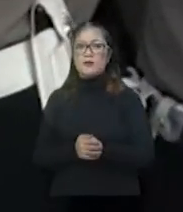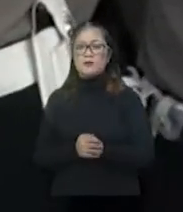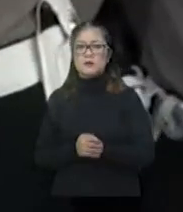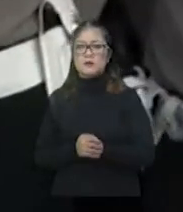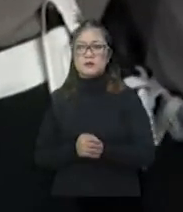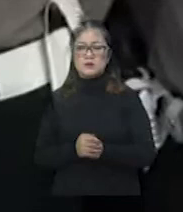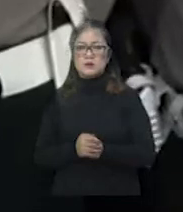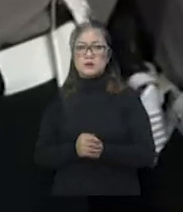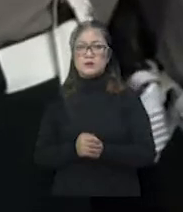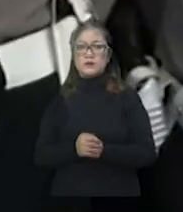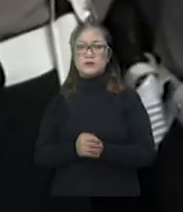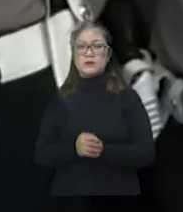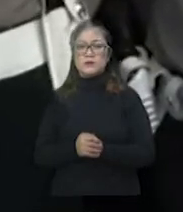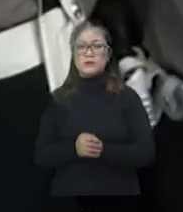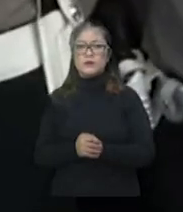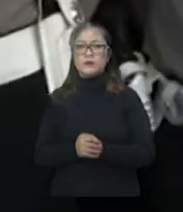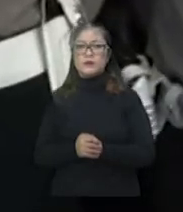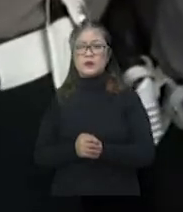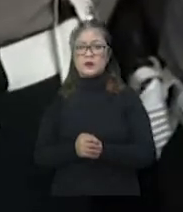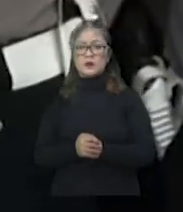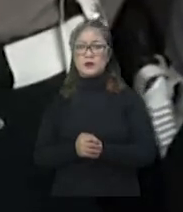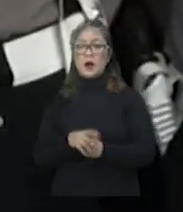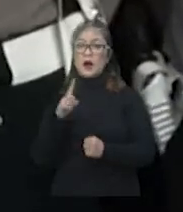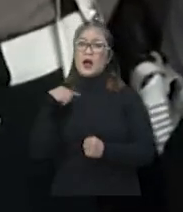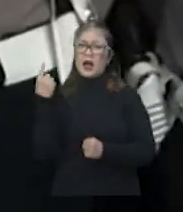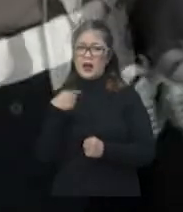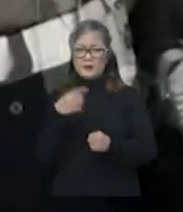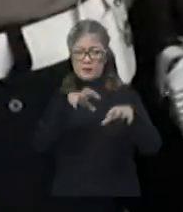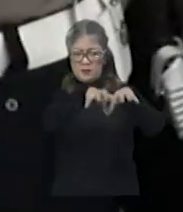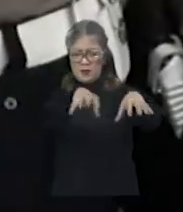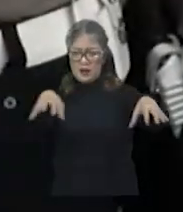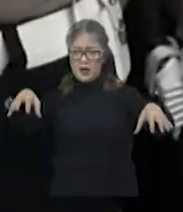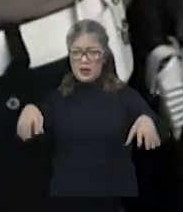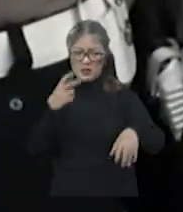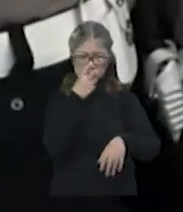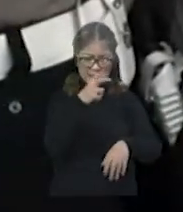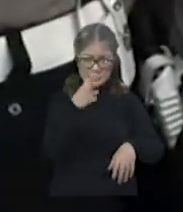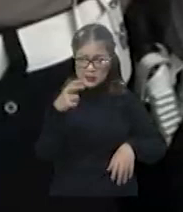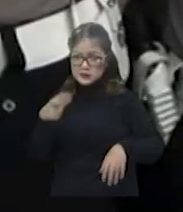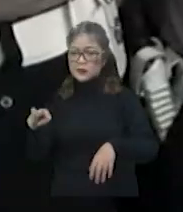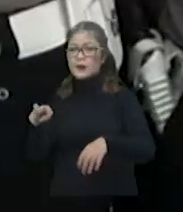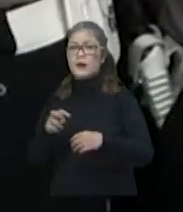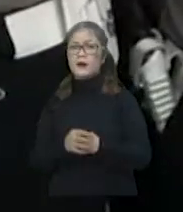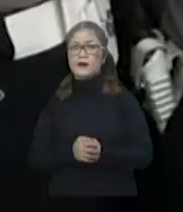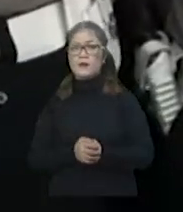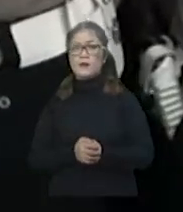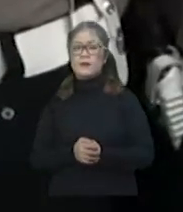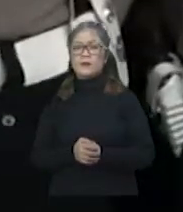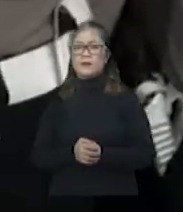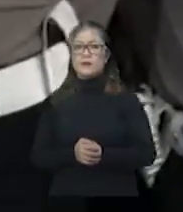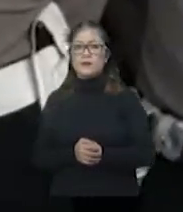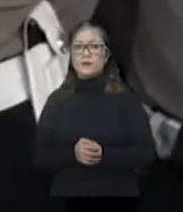oleh tim gabungan yang dipimpin Bapak Wadir sama Kasereskrim ini menyentuh beberapa tempat. Senin ini yang